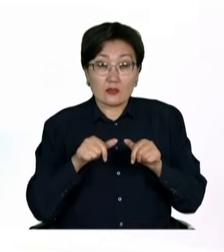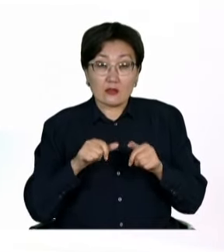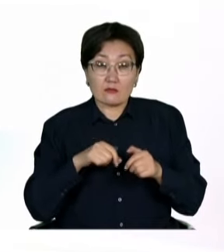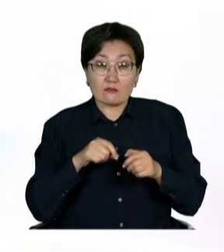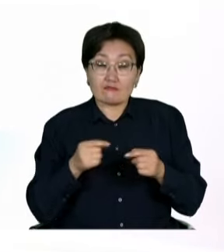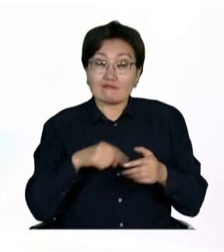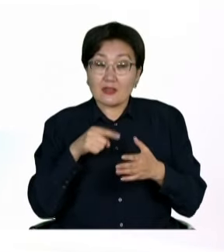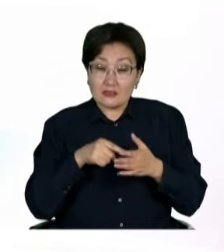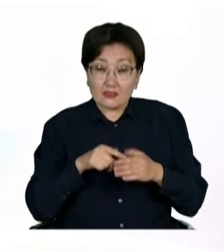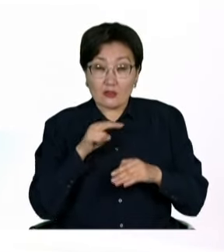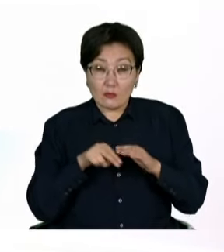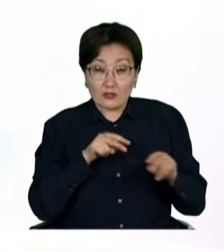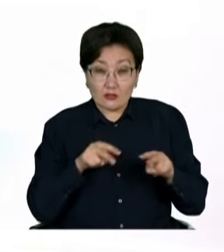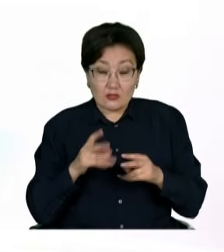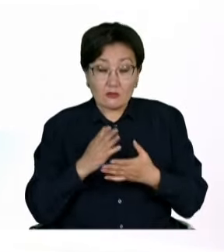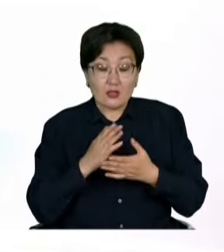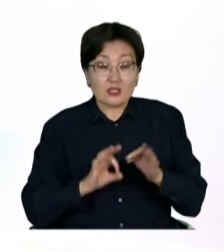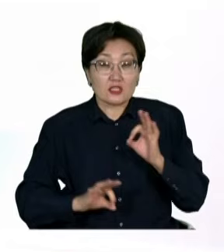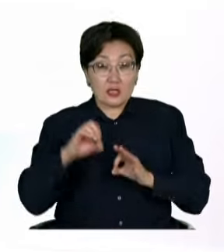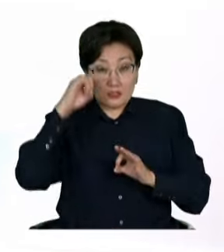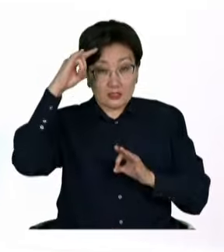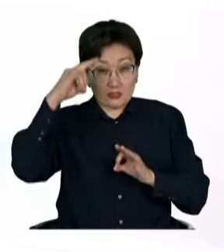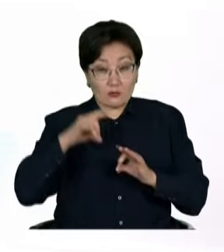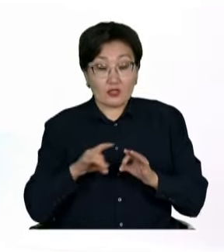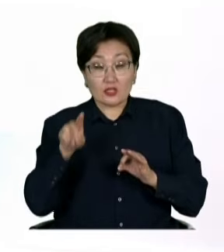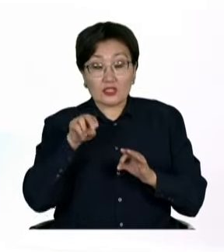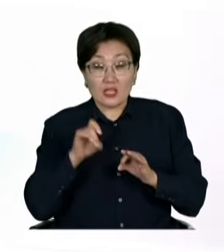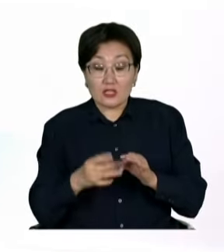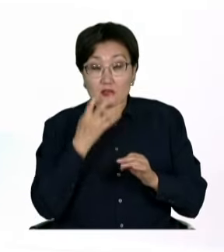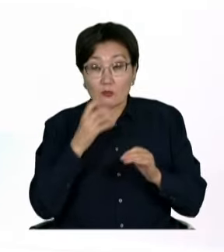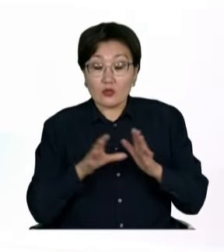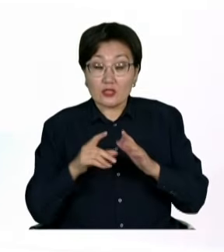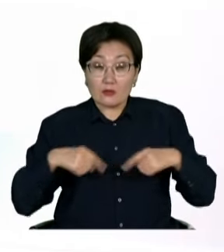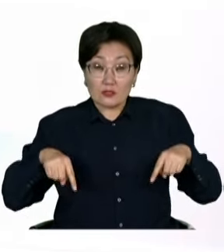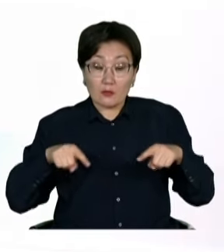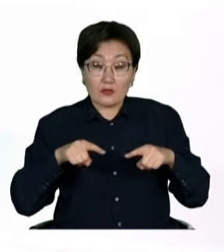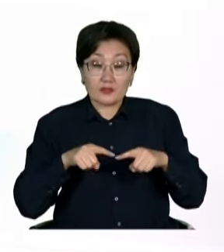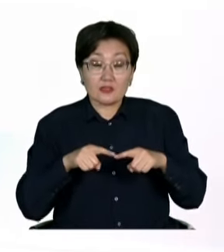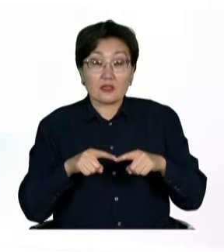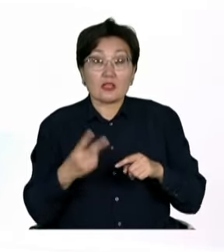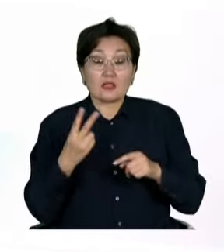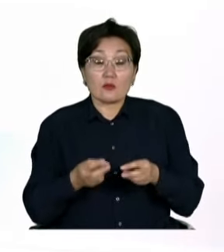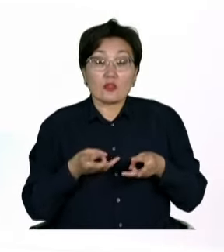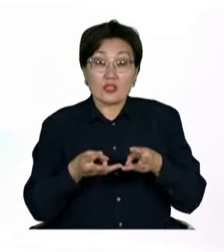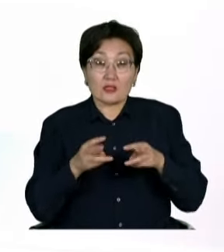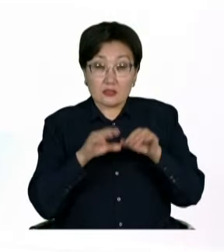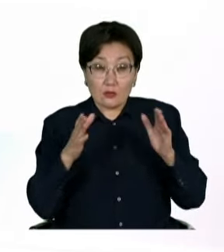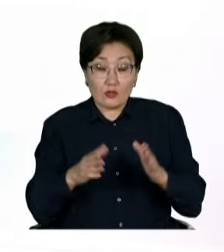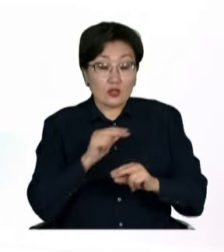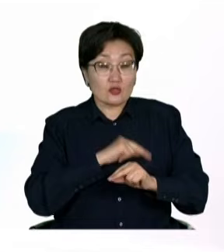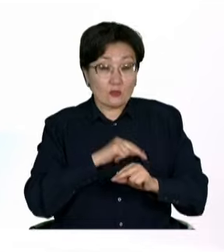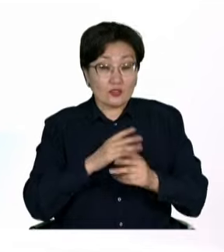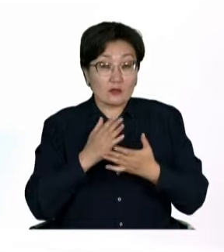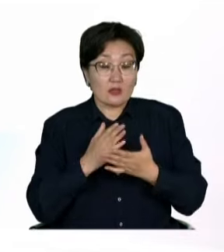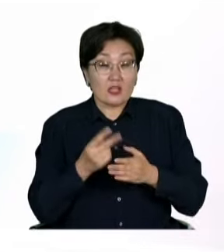мәселелерді бақылауда ұстауда. Шығыс Қазақстан облысының ридер жылу электр орталығында 2 қазандық жұмыс істеп